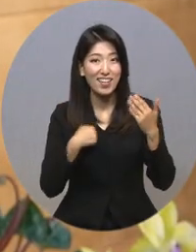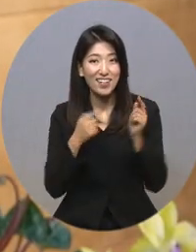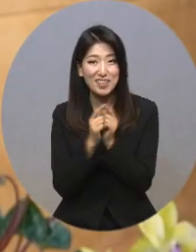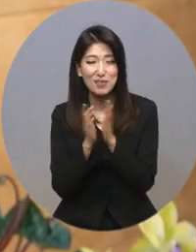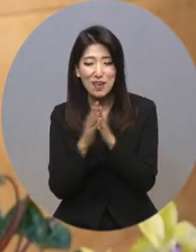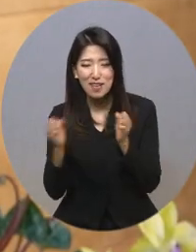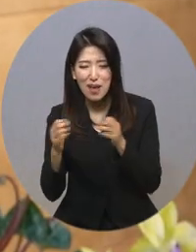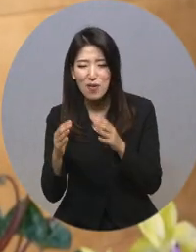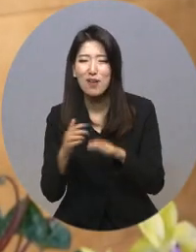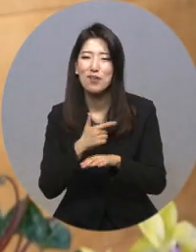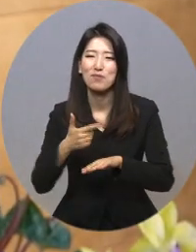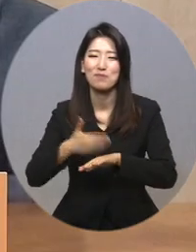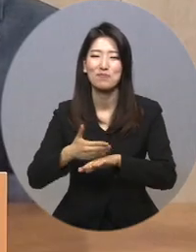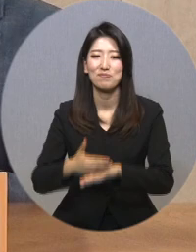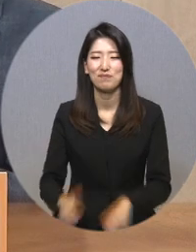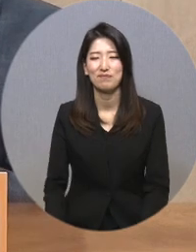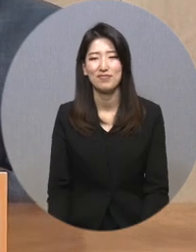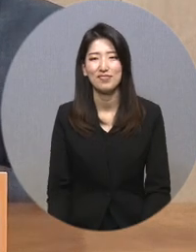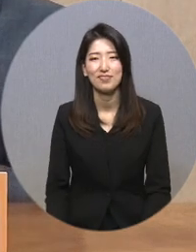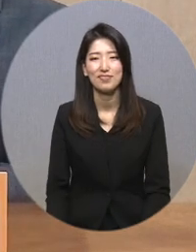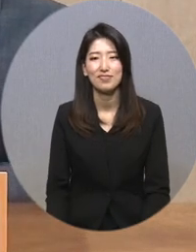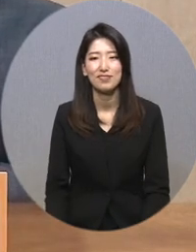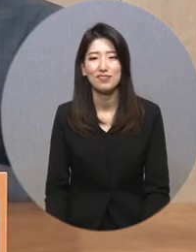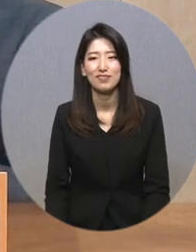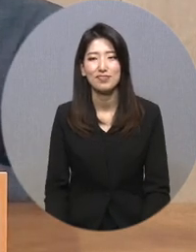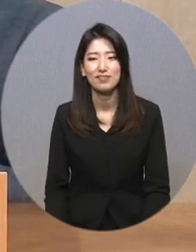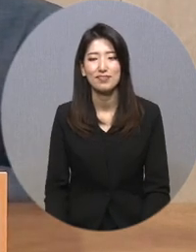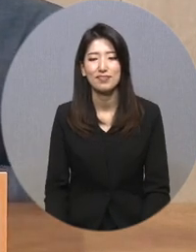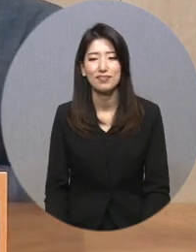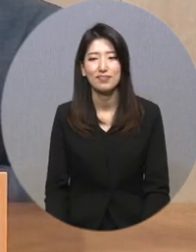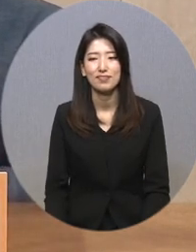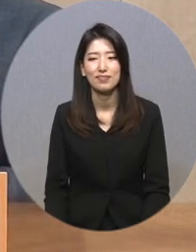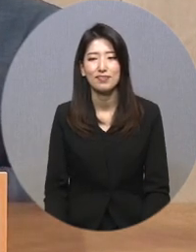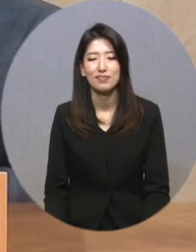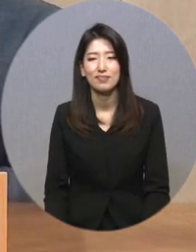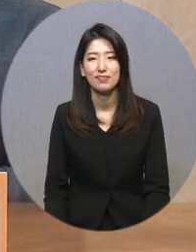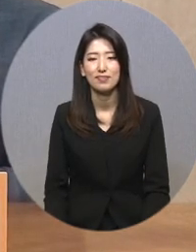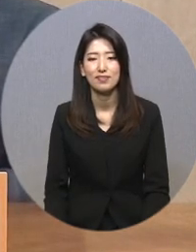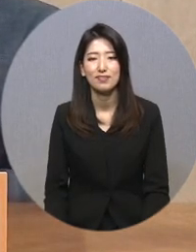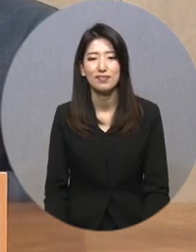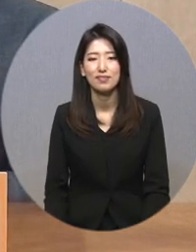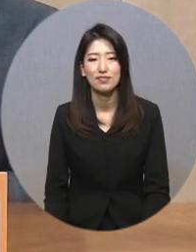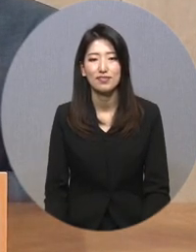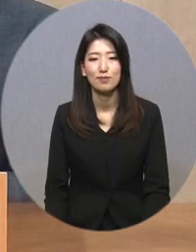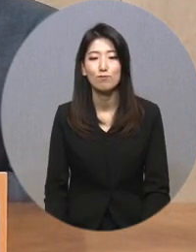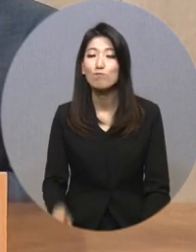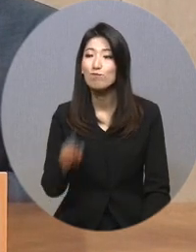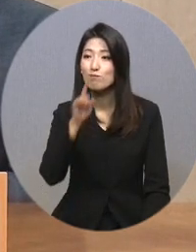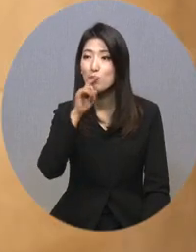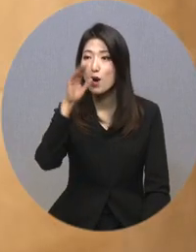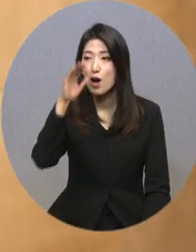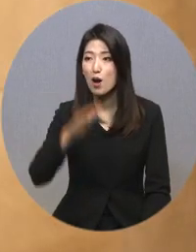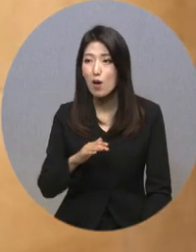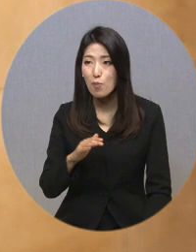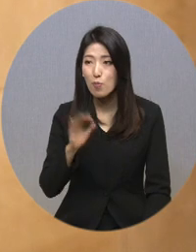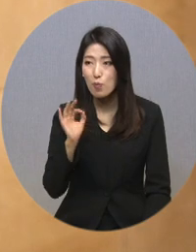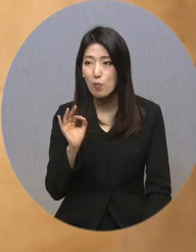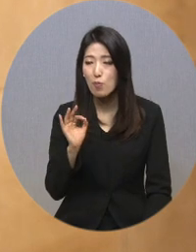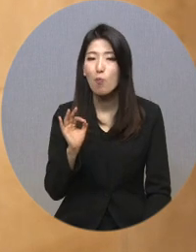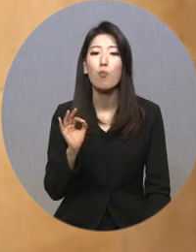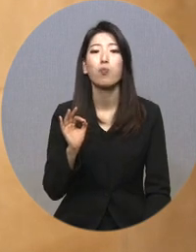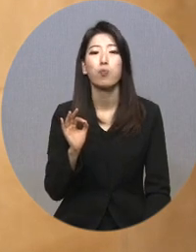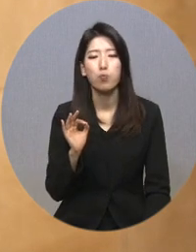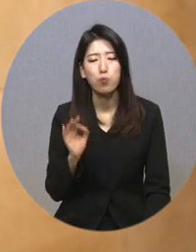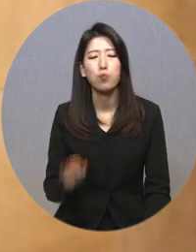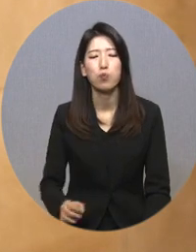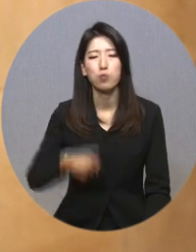영광이라고 생각합니다. 아, 예, 네. 그렇다면 뭐 지금 뭐 총장님 말씀 들어보니까 사실 어느